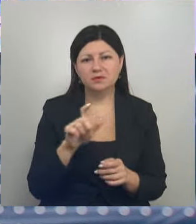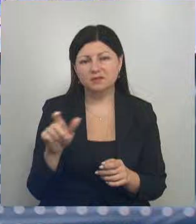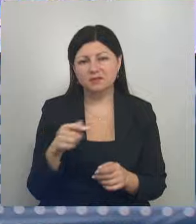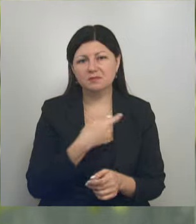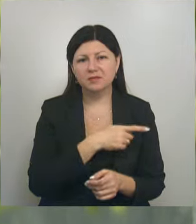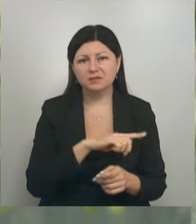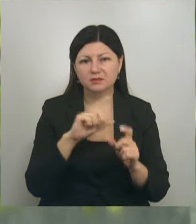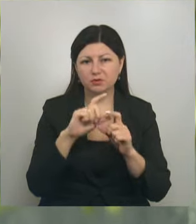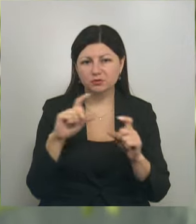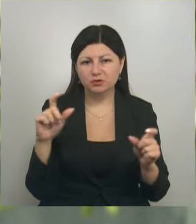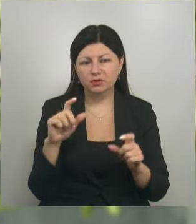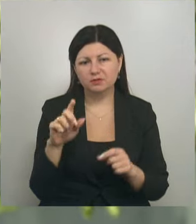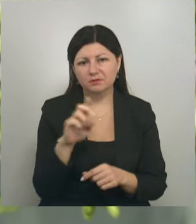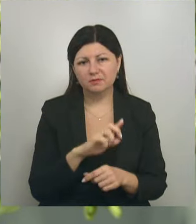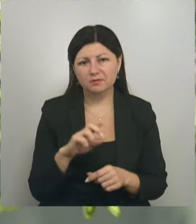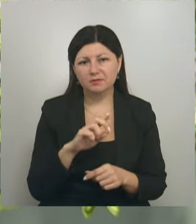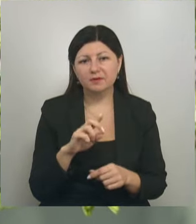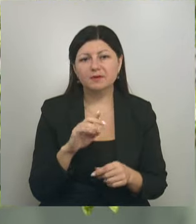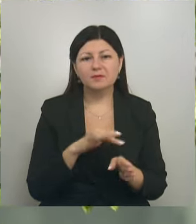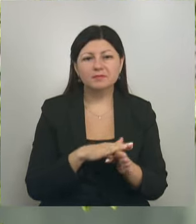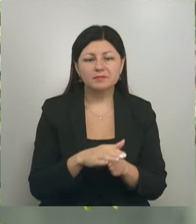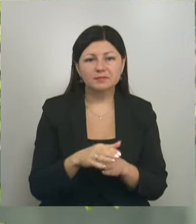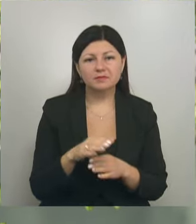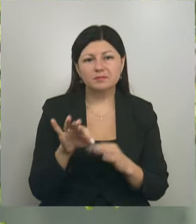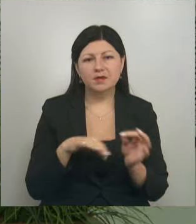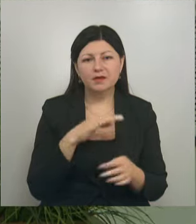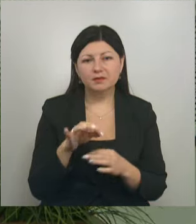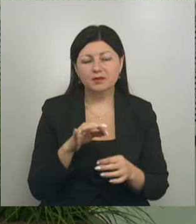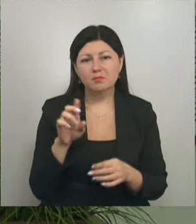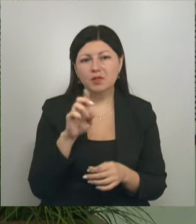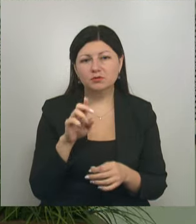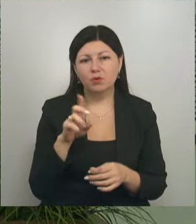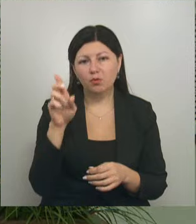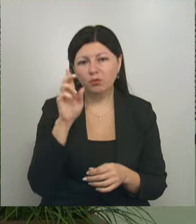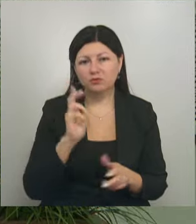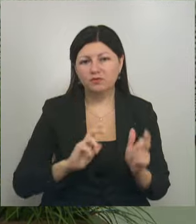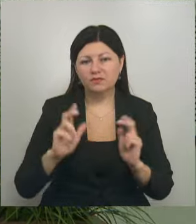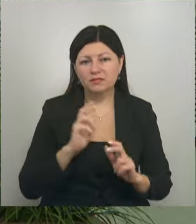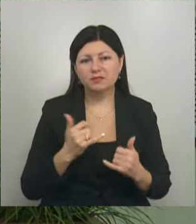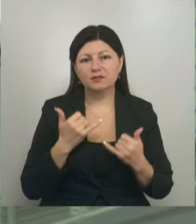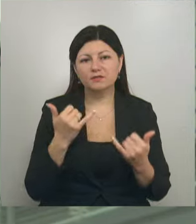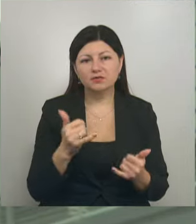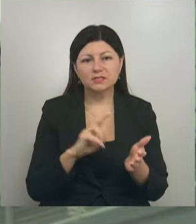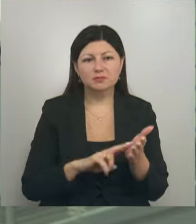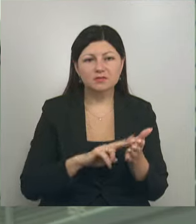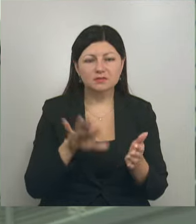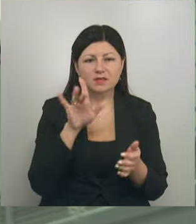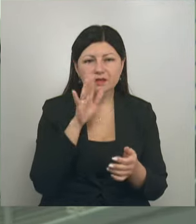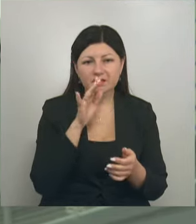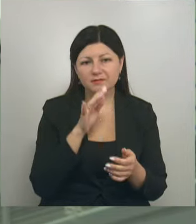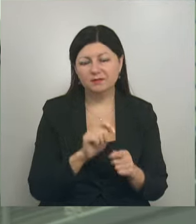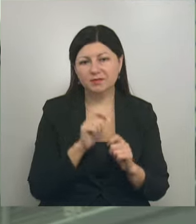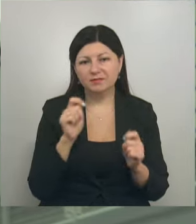областного центра. В рамках реализации проекта Белгородского госуниверситета в честь 70-летия со дня образования региона